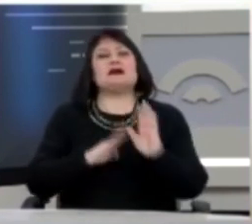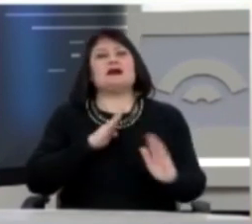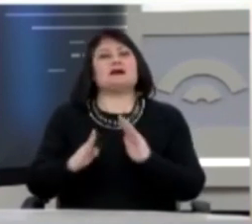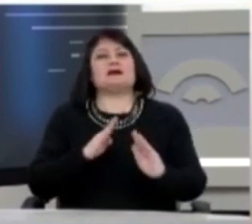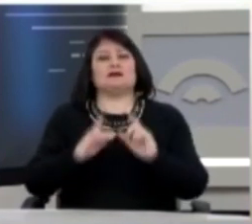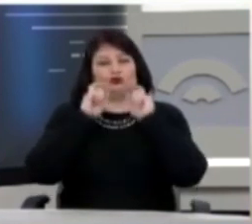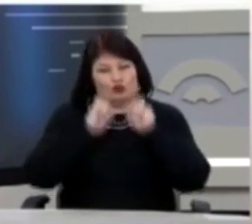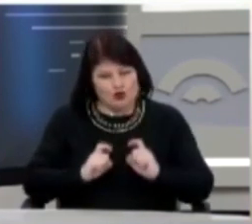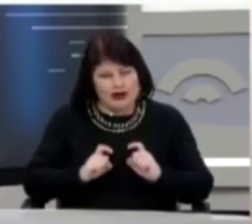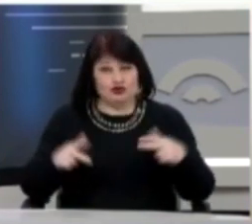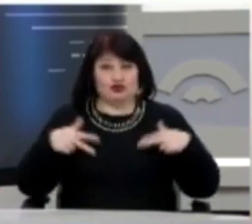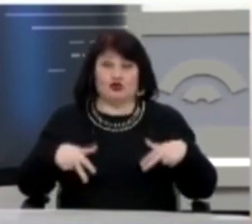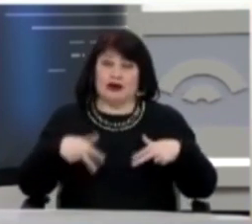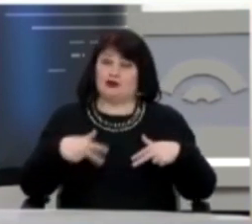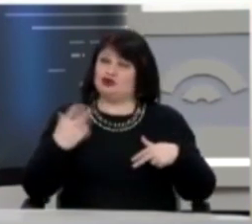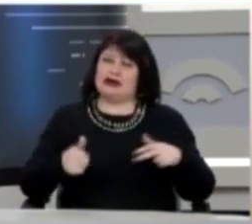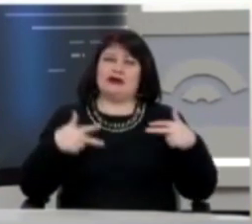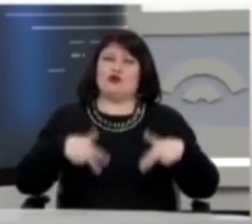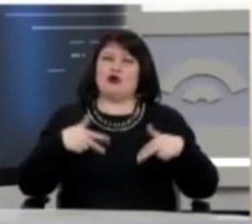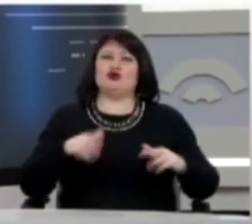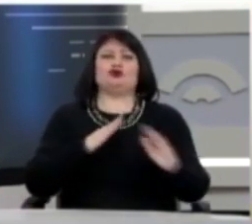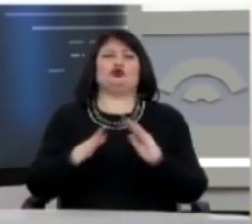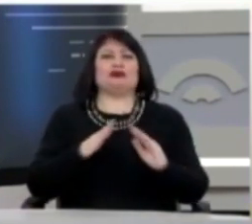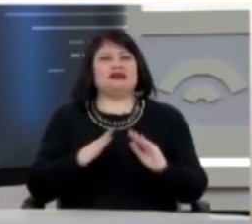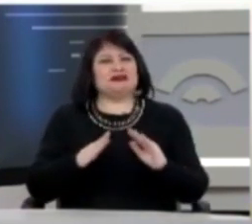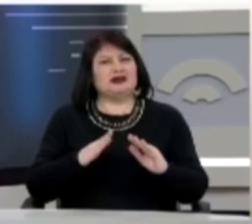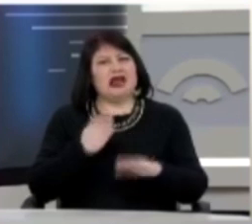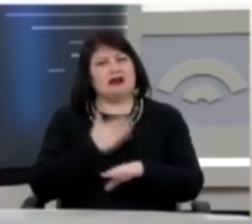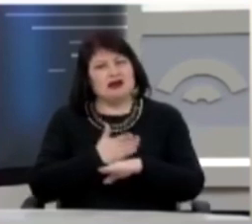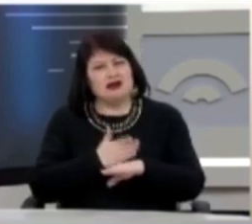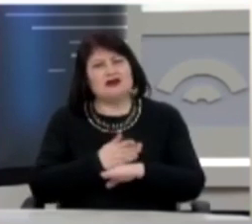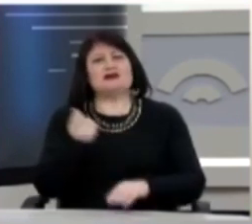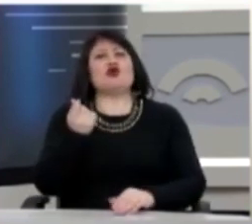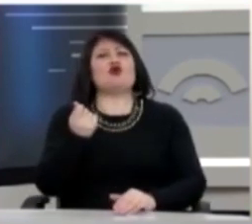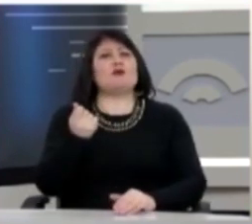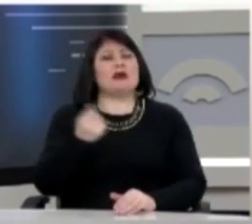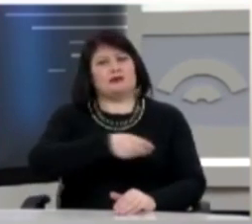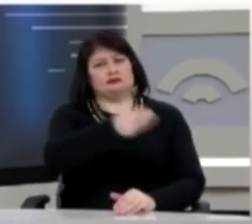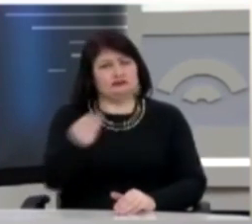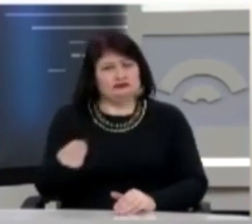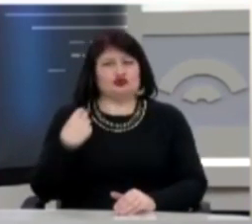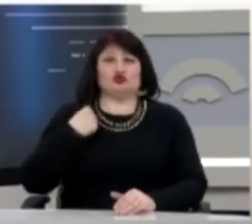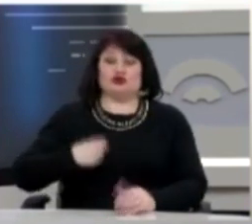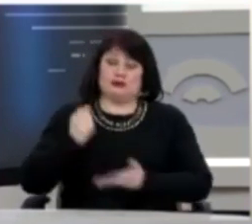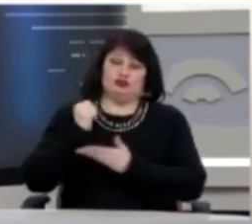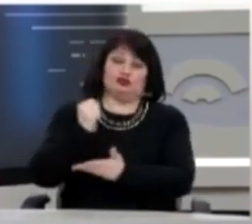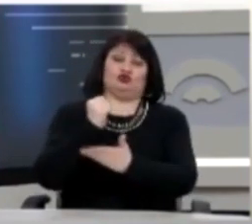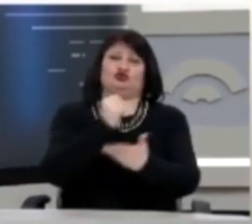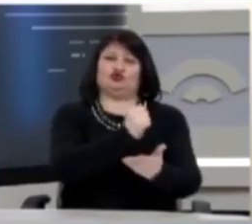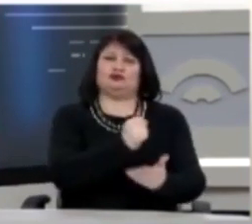της υποχρέωσης του κράτους, να εξασφαλίζει τους αναγκαίους οικονομικούς πόρους στου ΟΤΑ